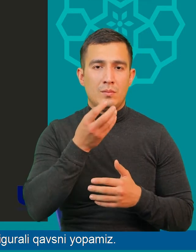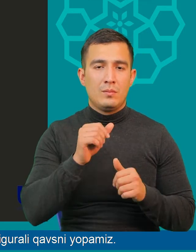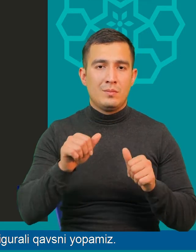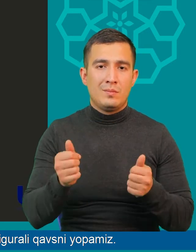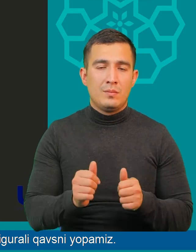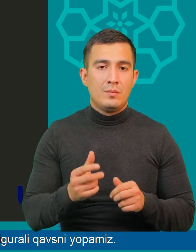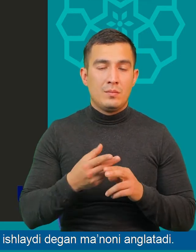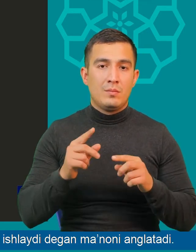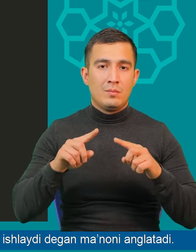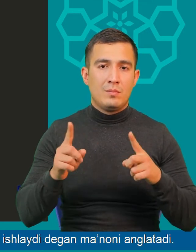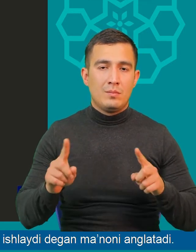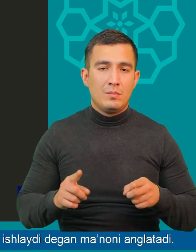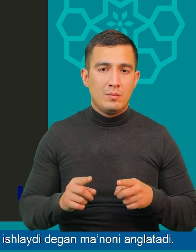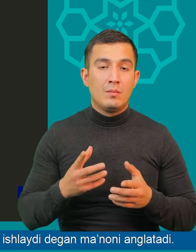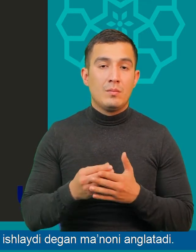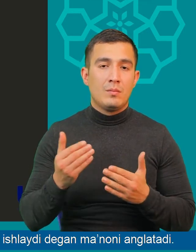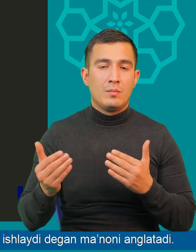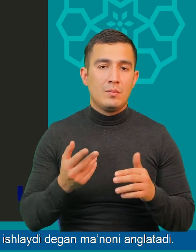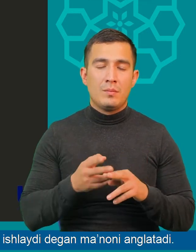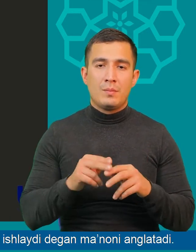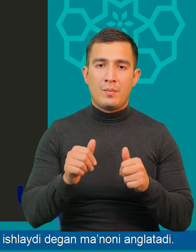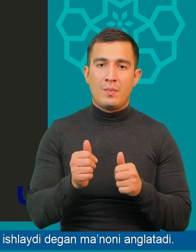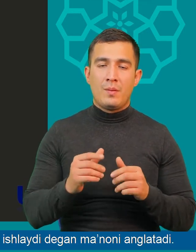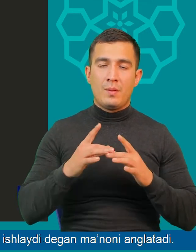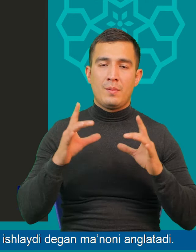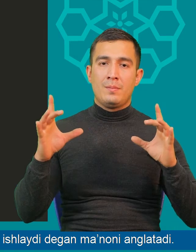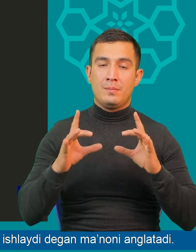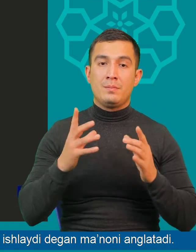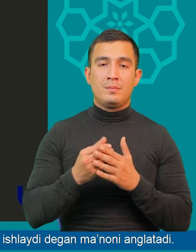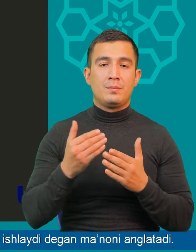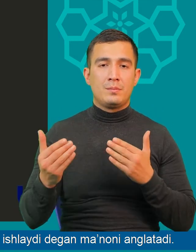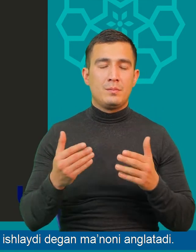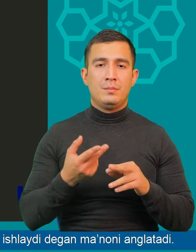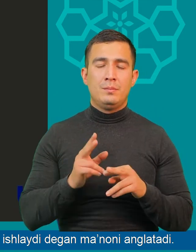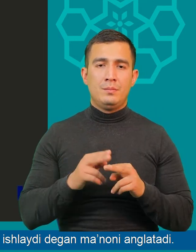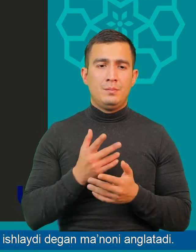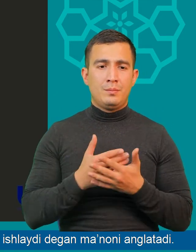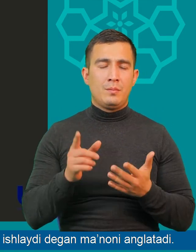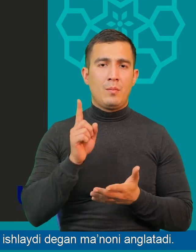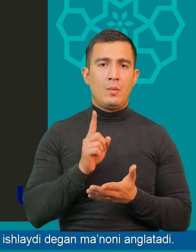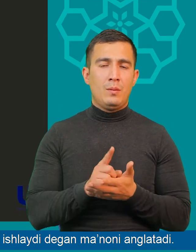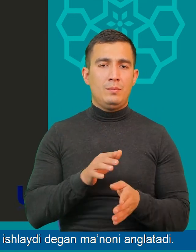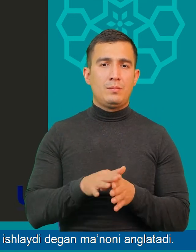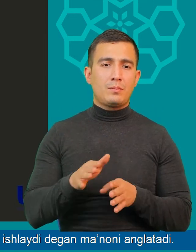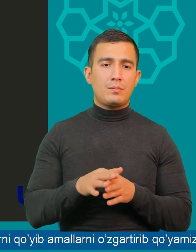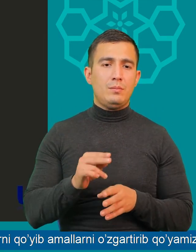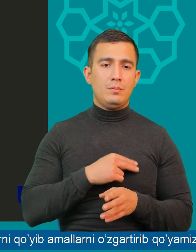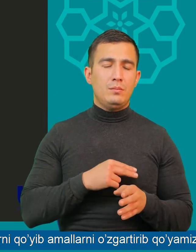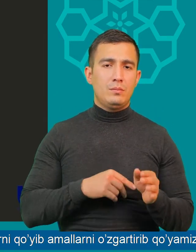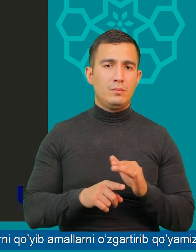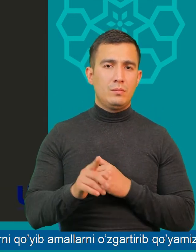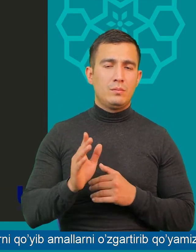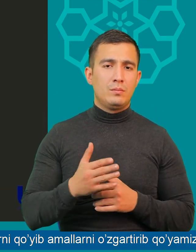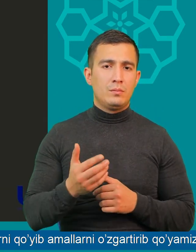figurali qovusni yopamiz. Bu shu figurali qovus ichidagi barcha operatorlar shart bajarilganda ishlaydi degan ma'noni anglatadi.